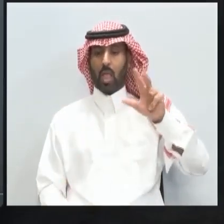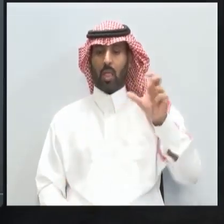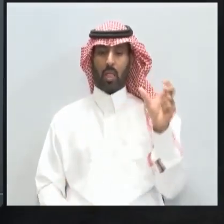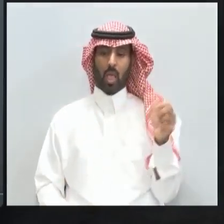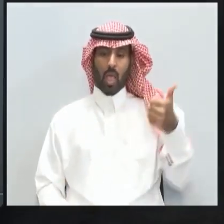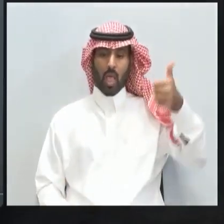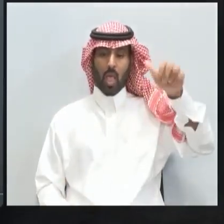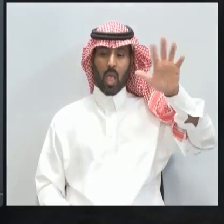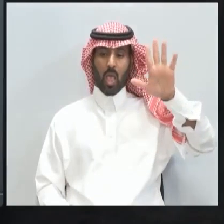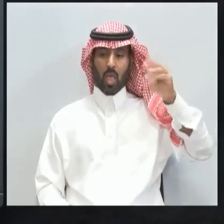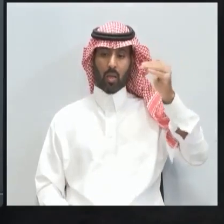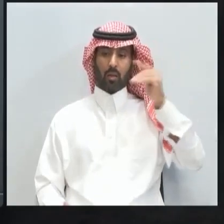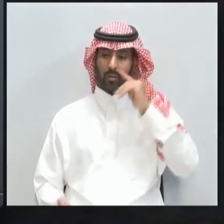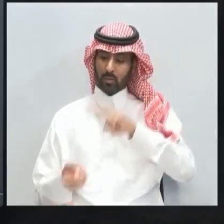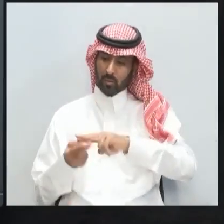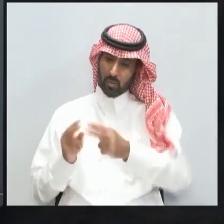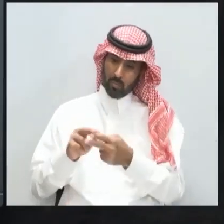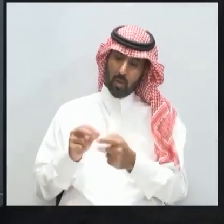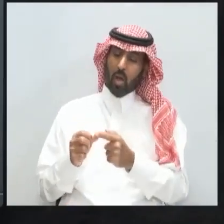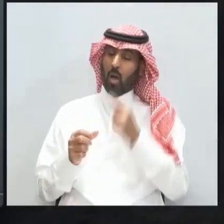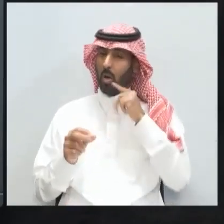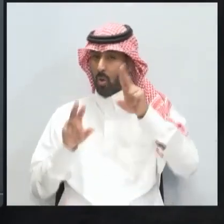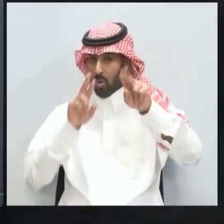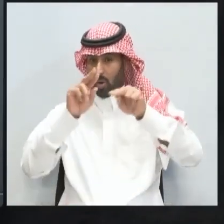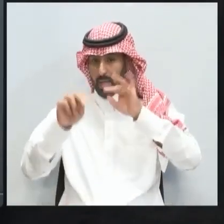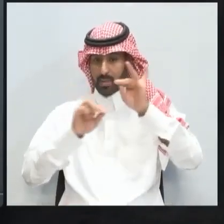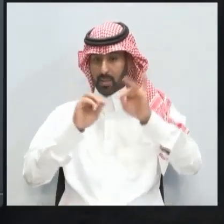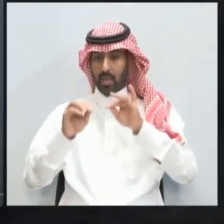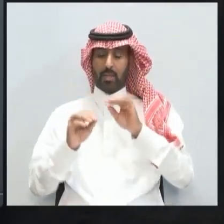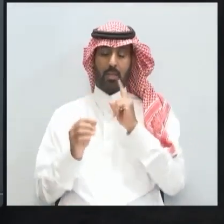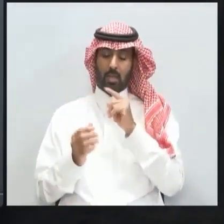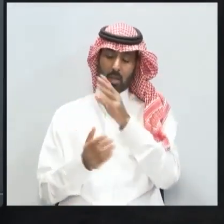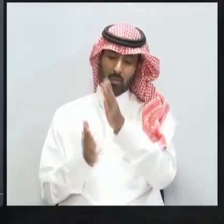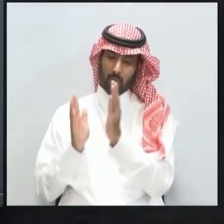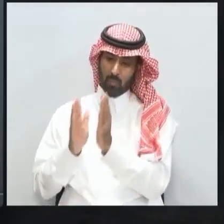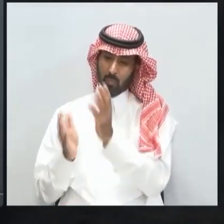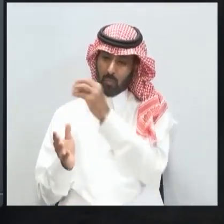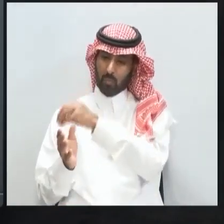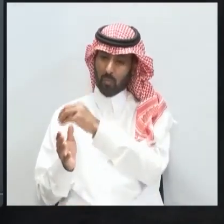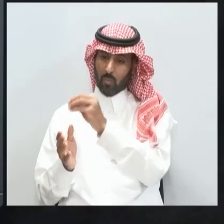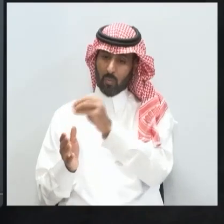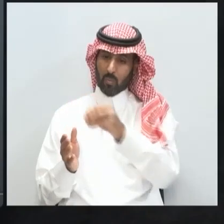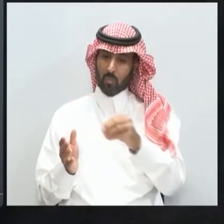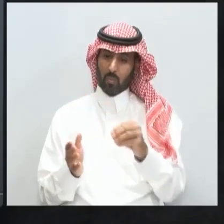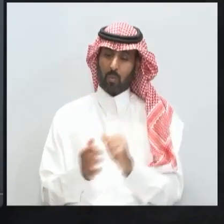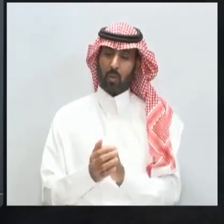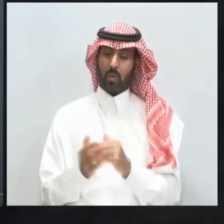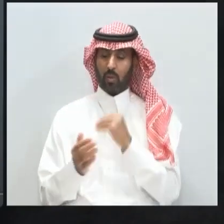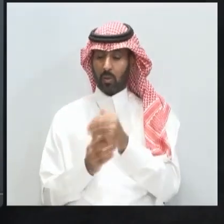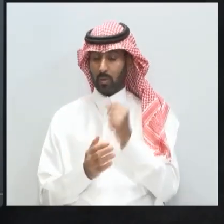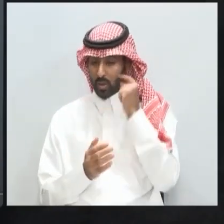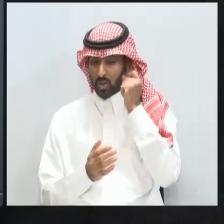وغيرها من المباحث او القصص وغيرها لكنها موزعه حتى اتى ذلكم